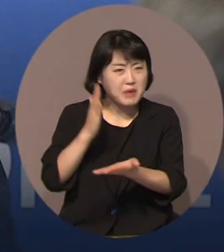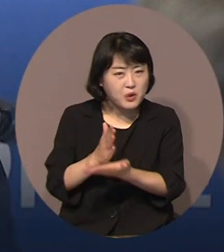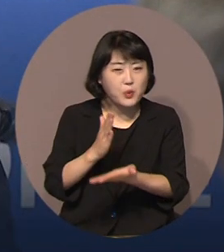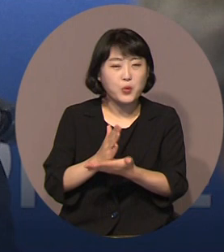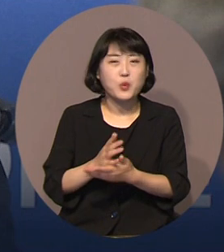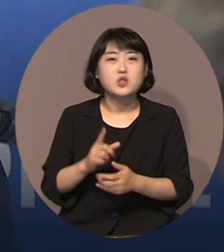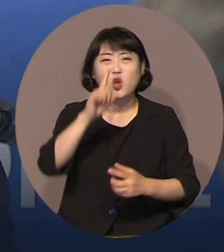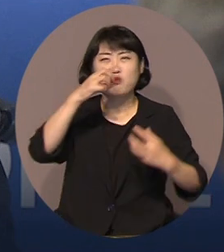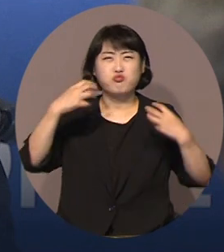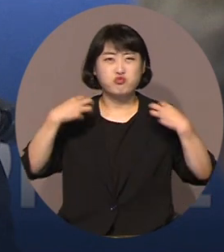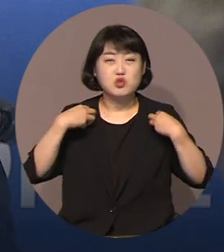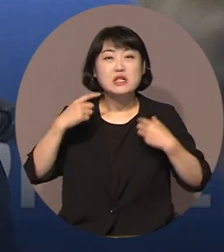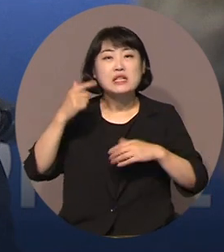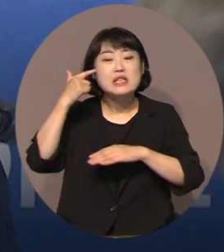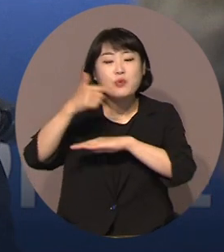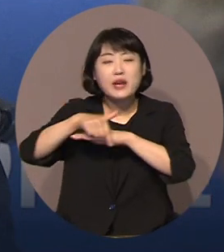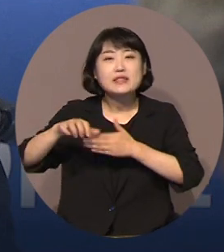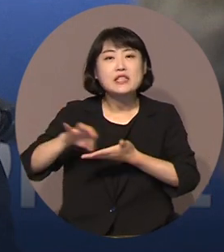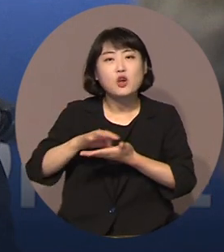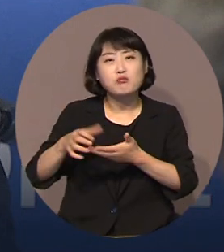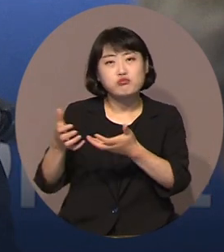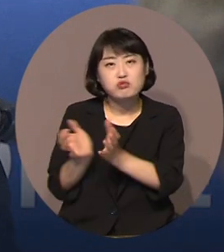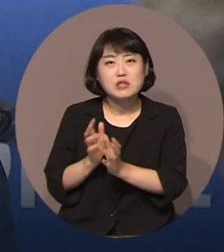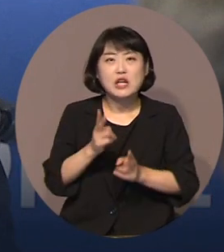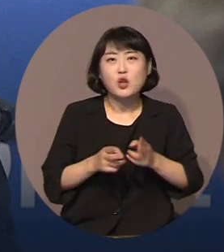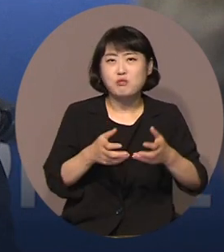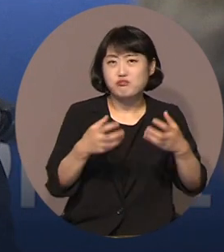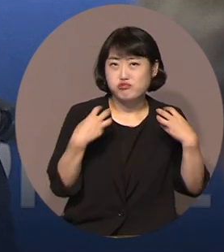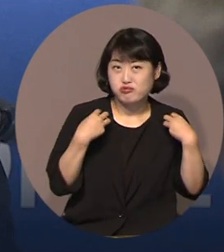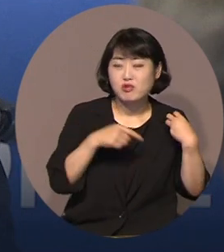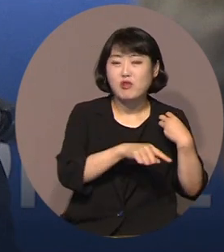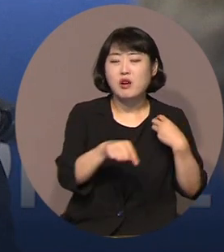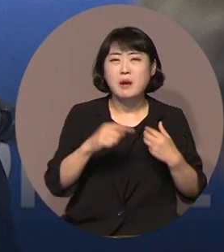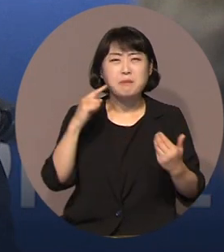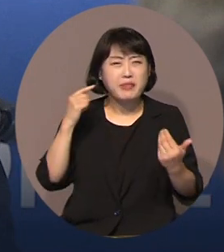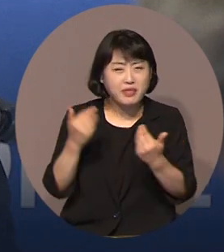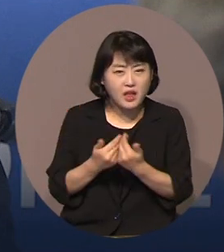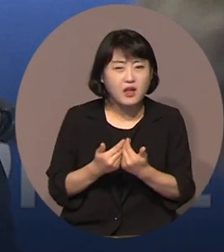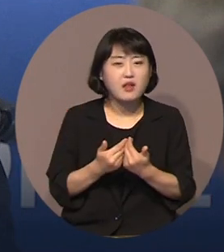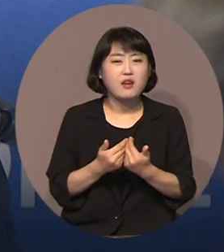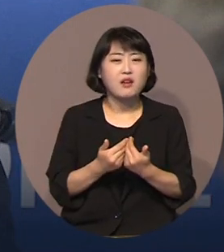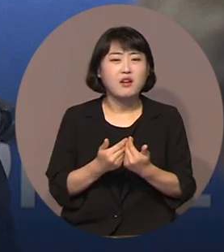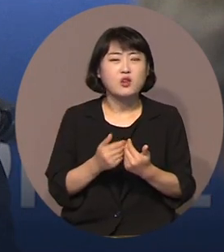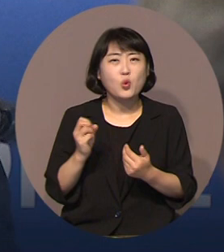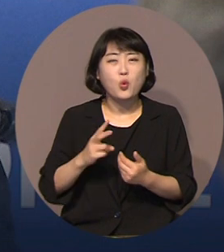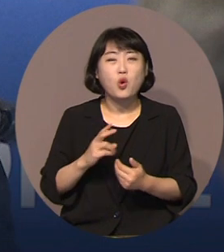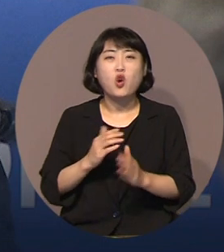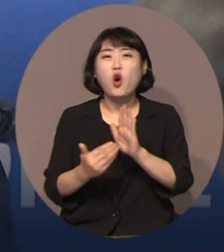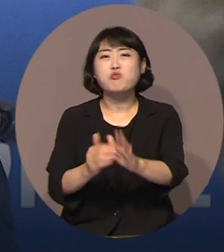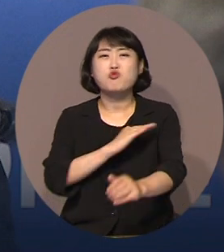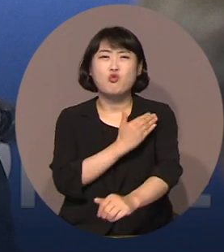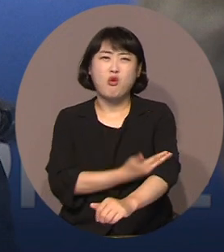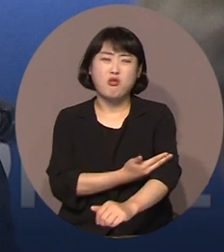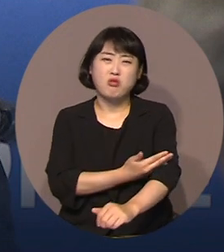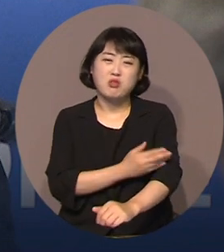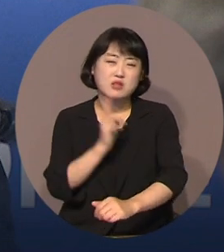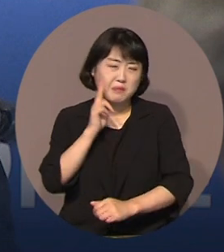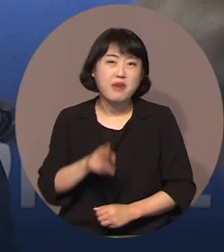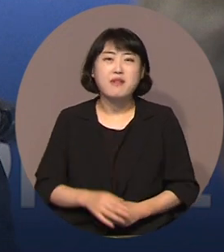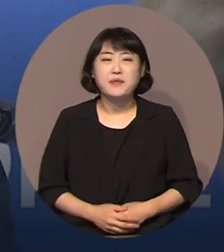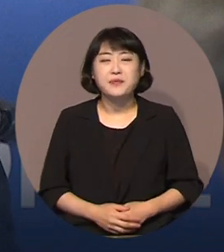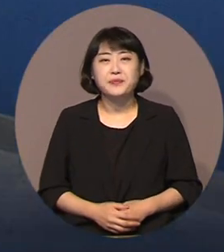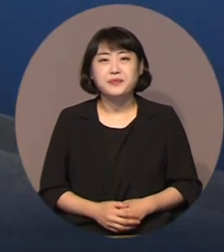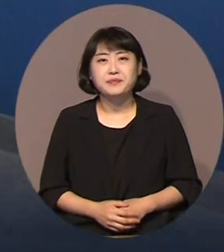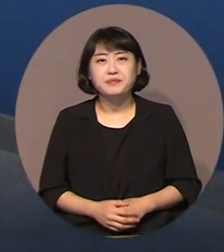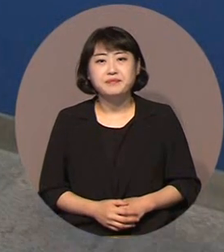기획재정부나 그 산업부의 그 반대나 또 그 비토가 좀